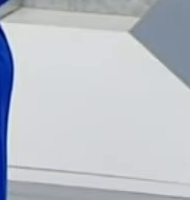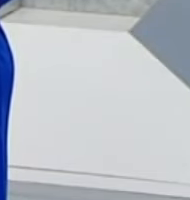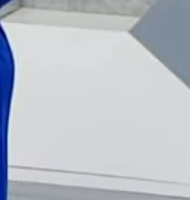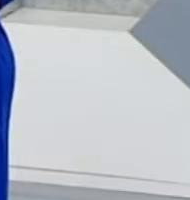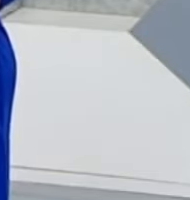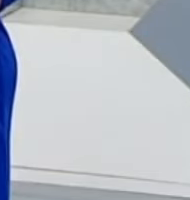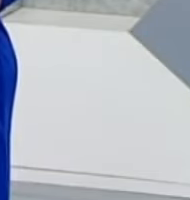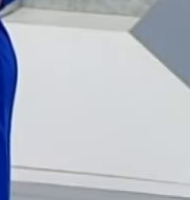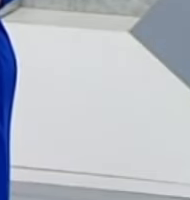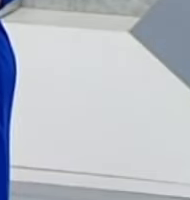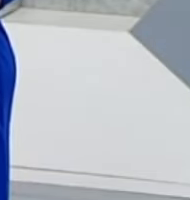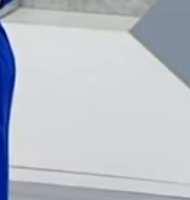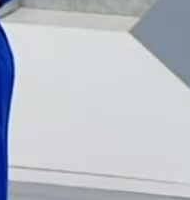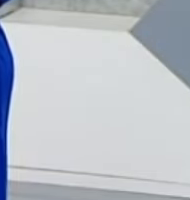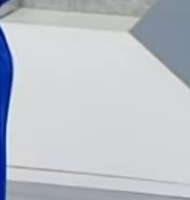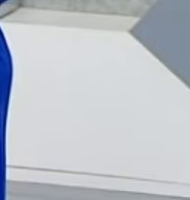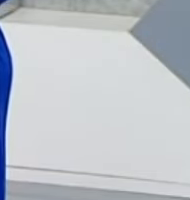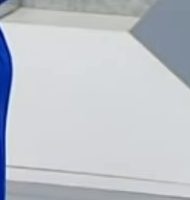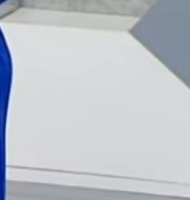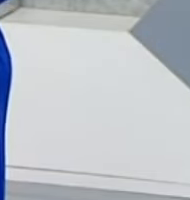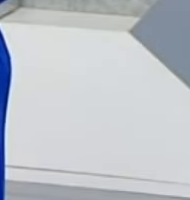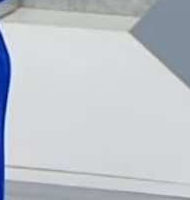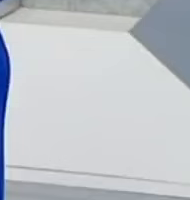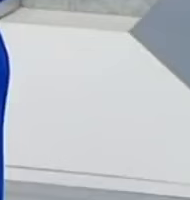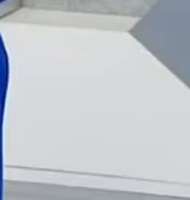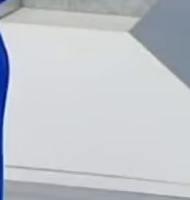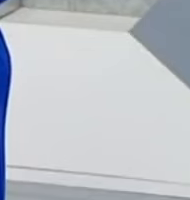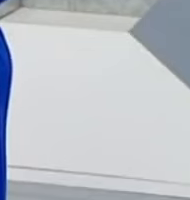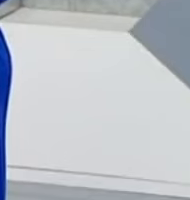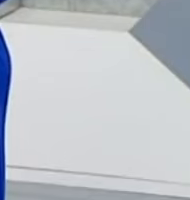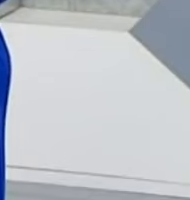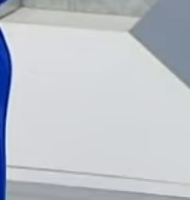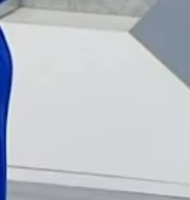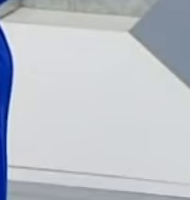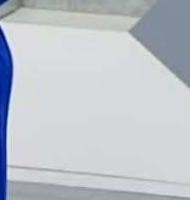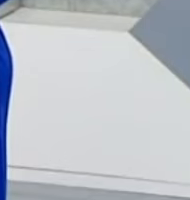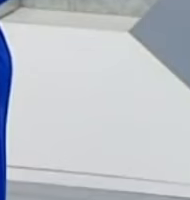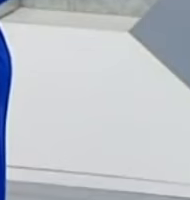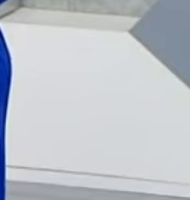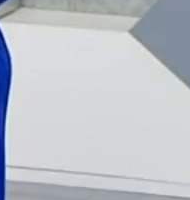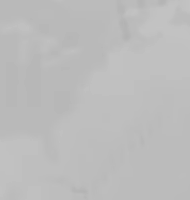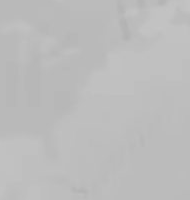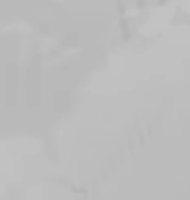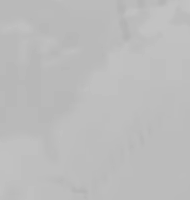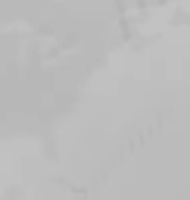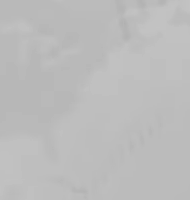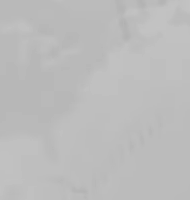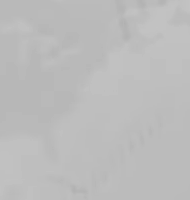GMA Pinoy TV at sa www.gmanews.tv.